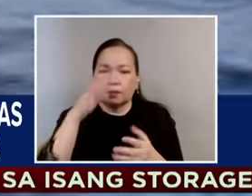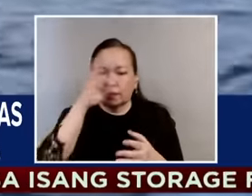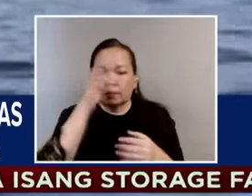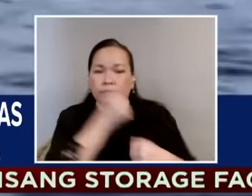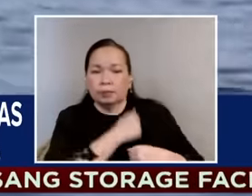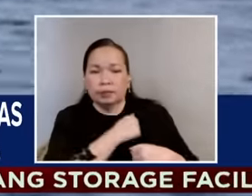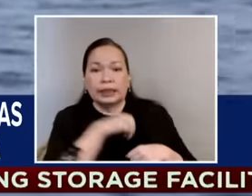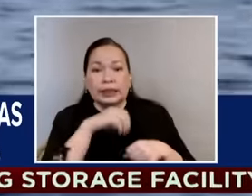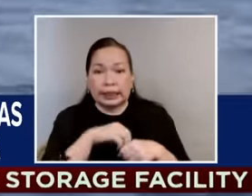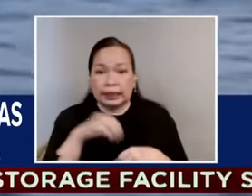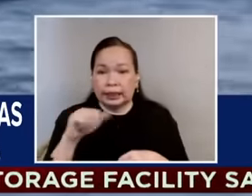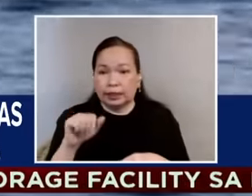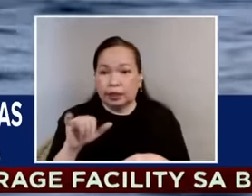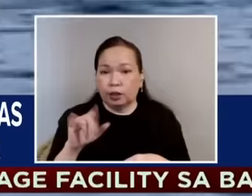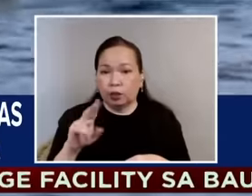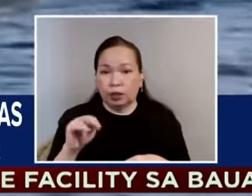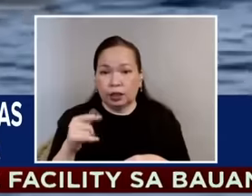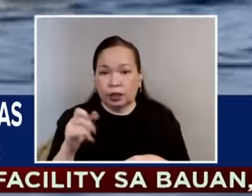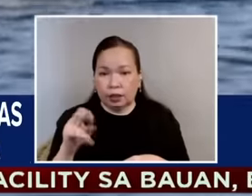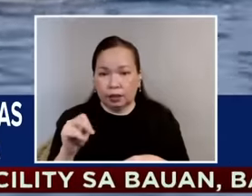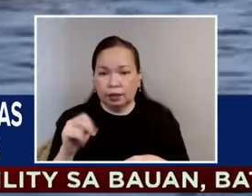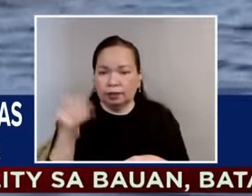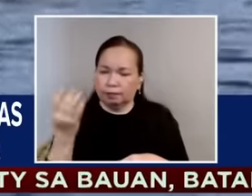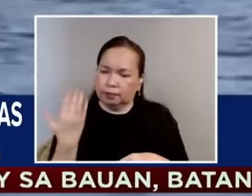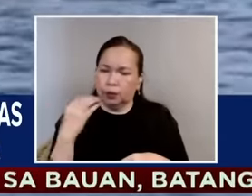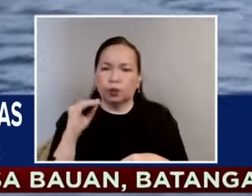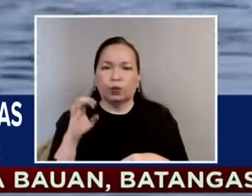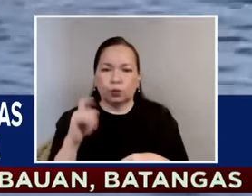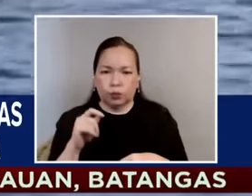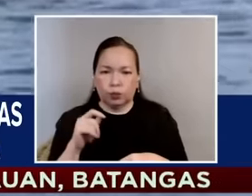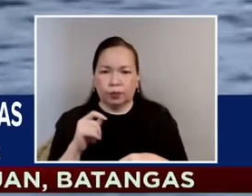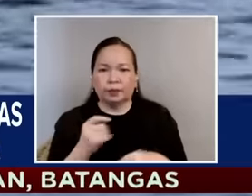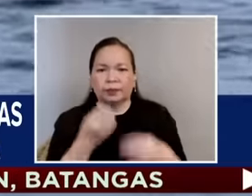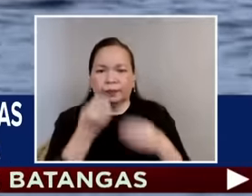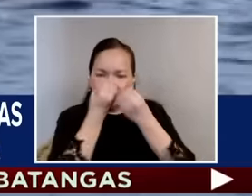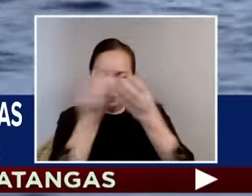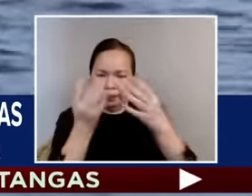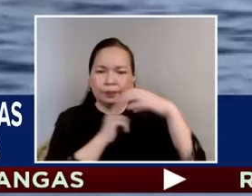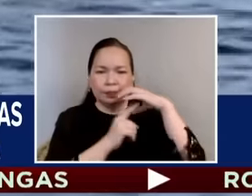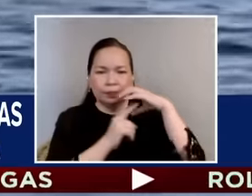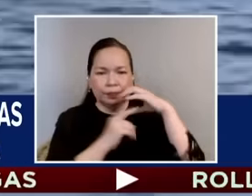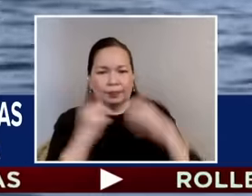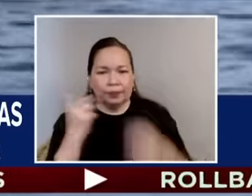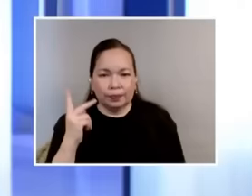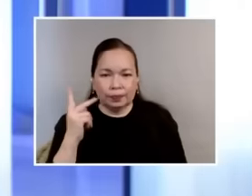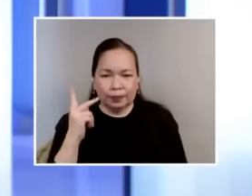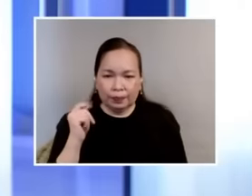Ayungin Shoal nitong Oktubre. Katrina Domingo, ABS-CBN News.